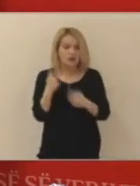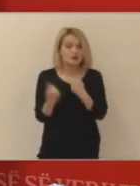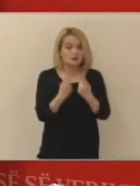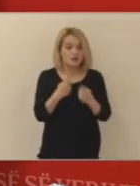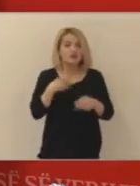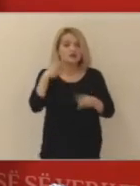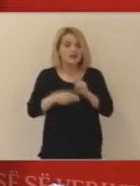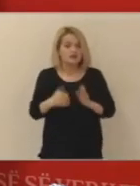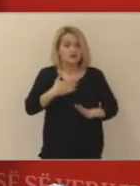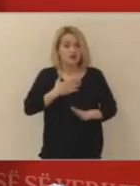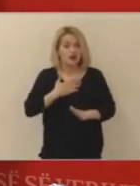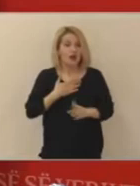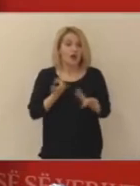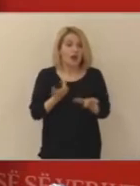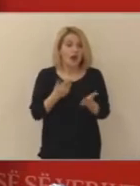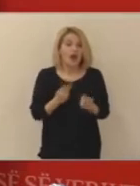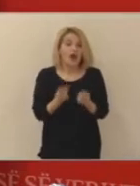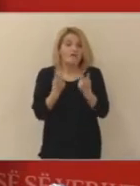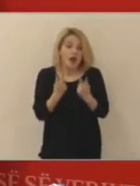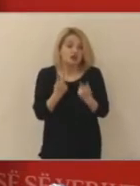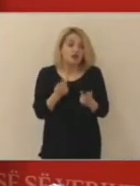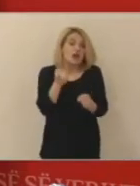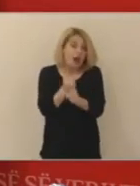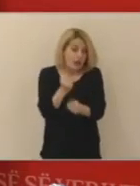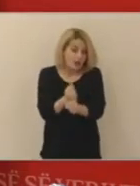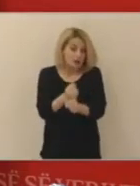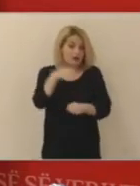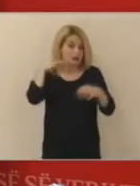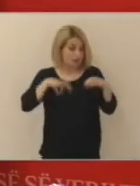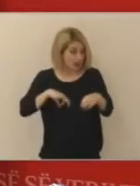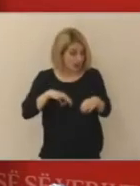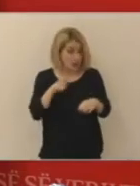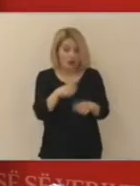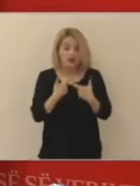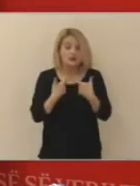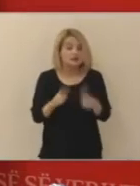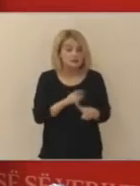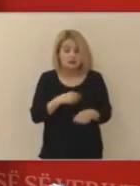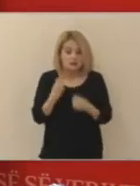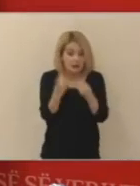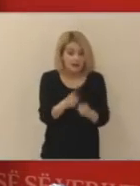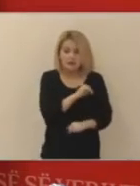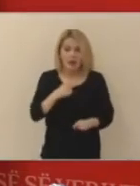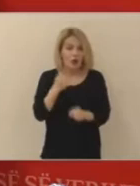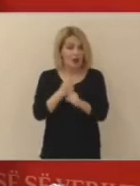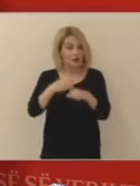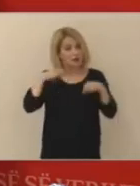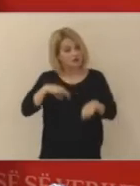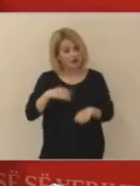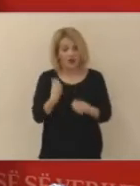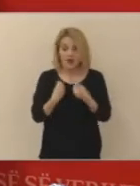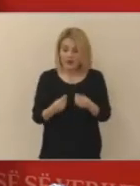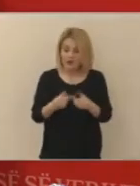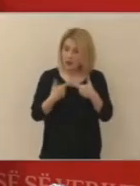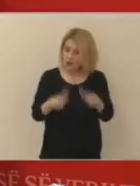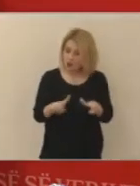да ги извршуваат сепак своите предсе работни задачи. Ова се дозволи кои што се дават само за извршување на работни задачи. Да не заборавам, издаваме